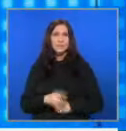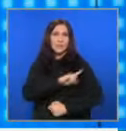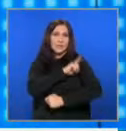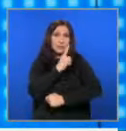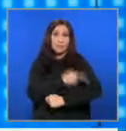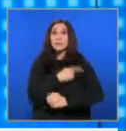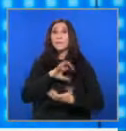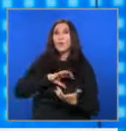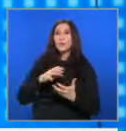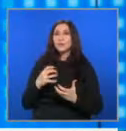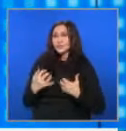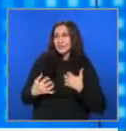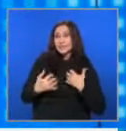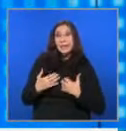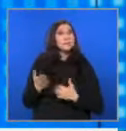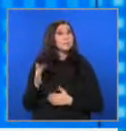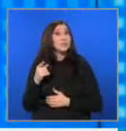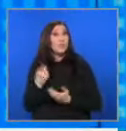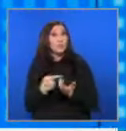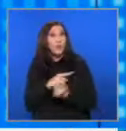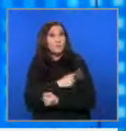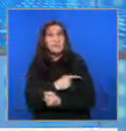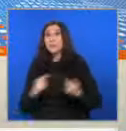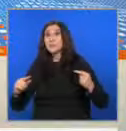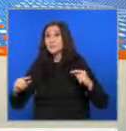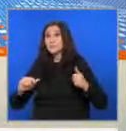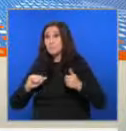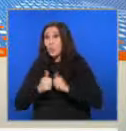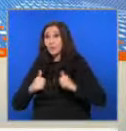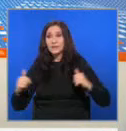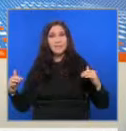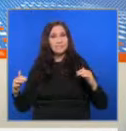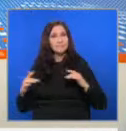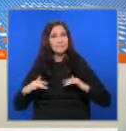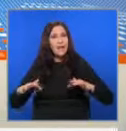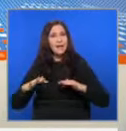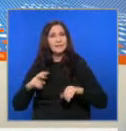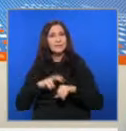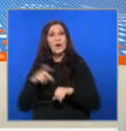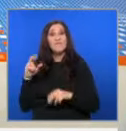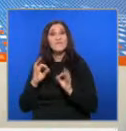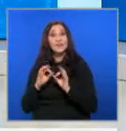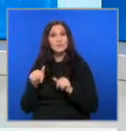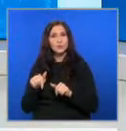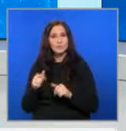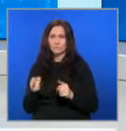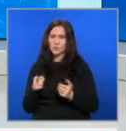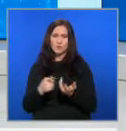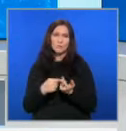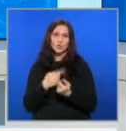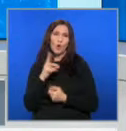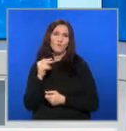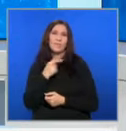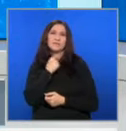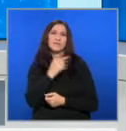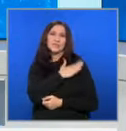Силни са политическите страсти. Дали те са толкова силни по спортните терени? Деси Францова е тук. Деси, здравей! Здравей, Наде! Този път ще си говорим за